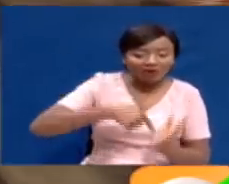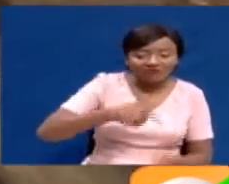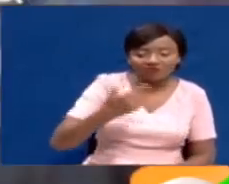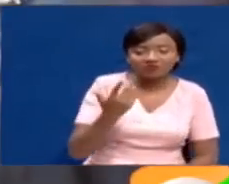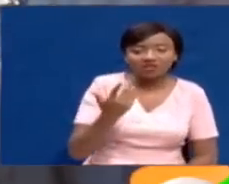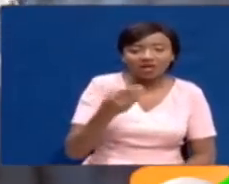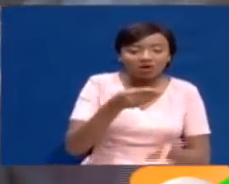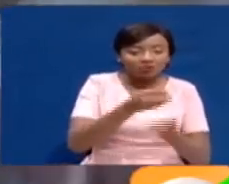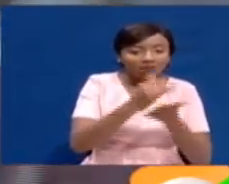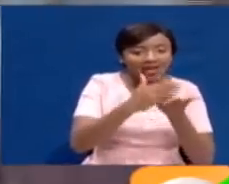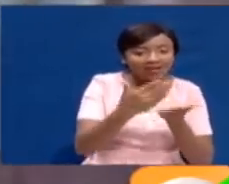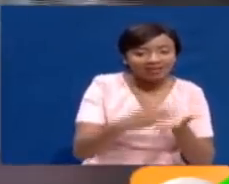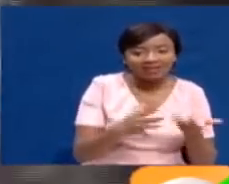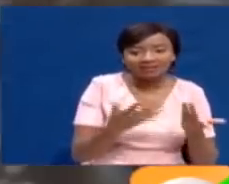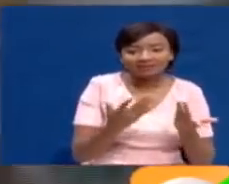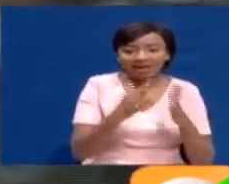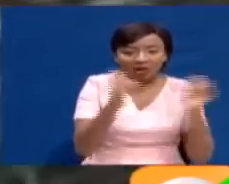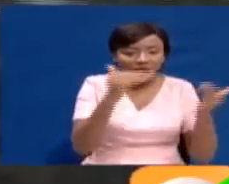kuchukua hata nyumba.